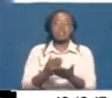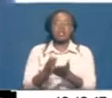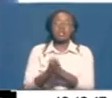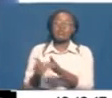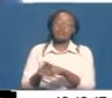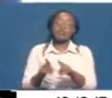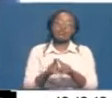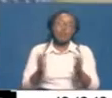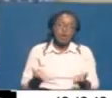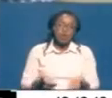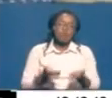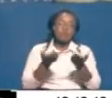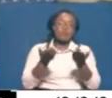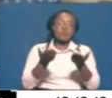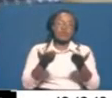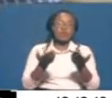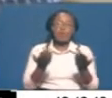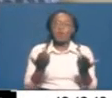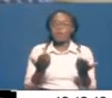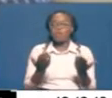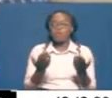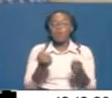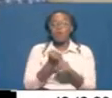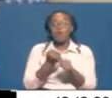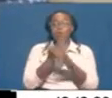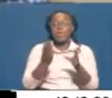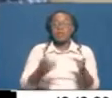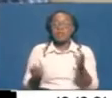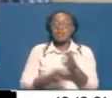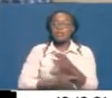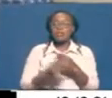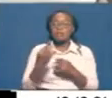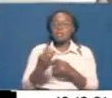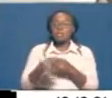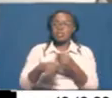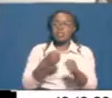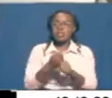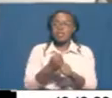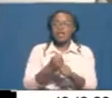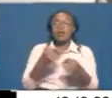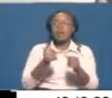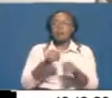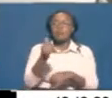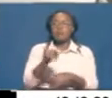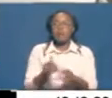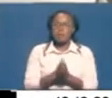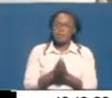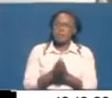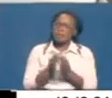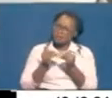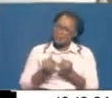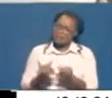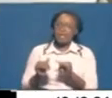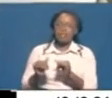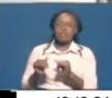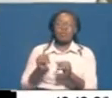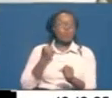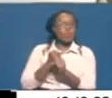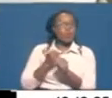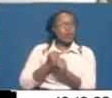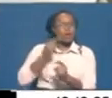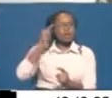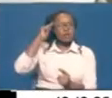kuwapandisha vyeo wafanyikazi yaliyoafikiwa mwezi Machi mwaka huu hayajatekelezwa. We've been trying to move towards amicable